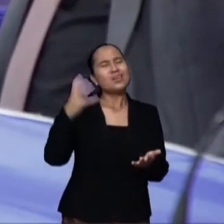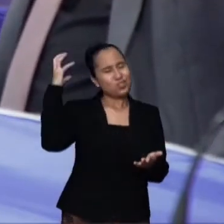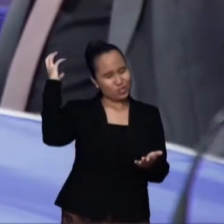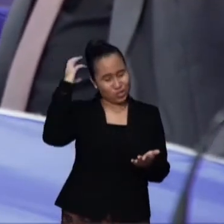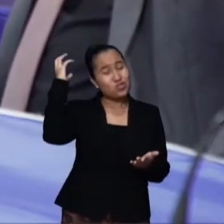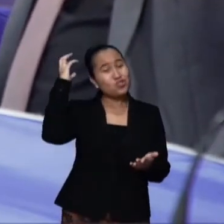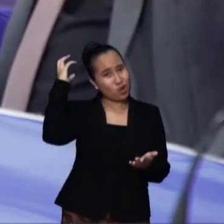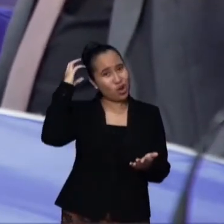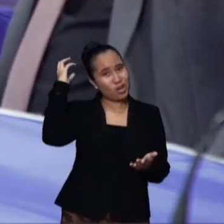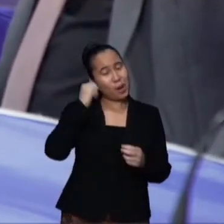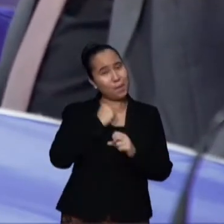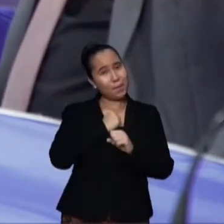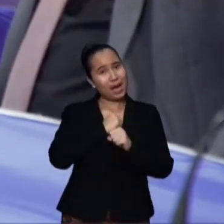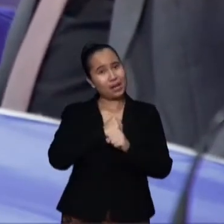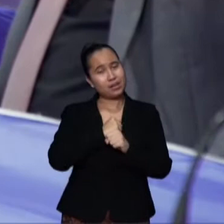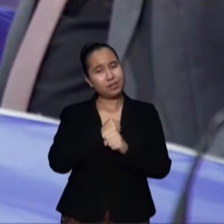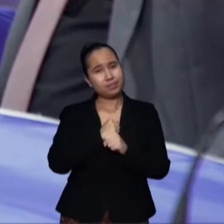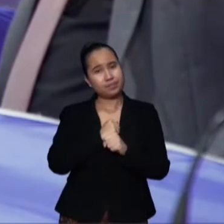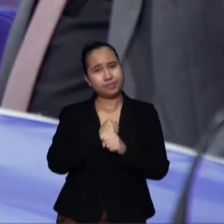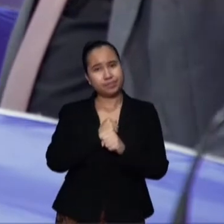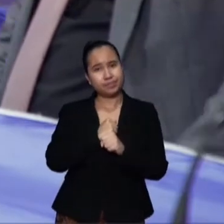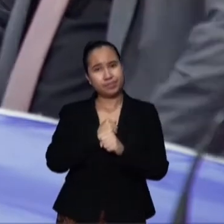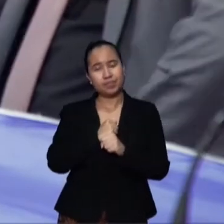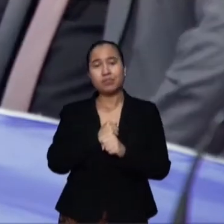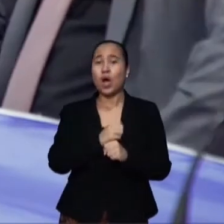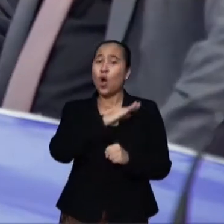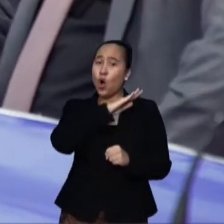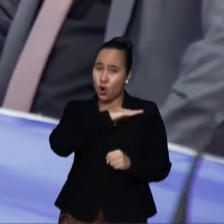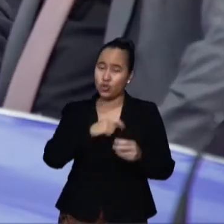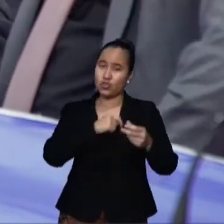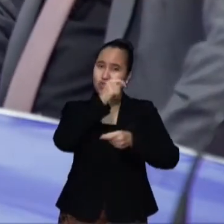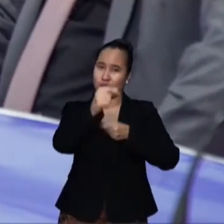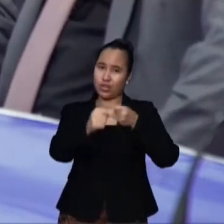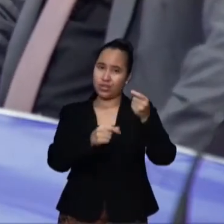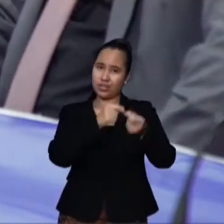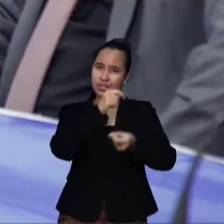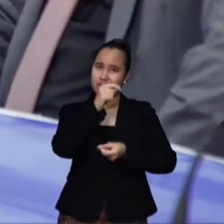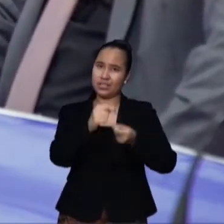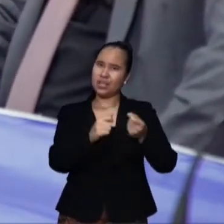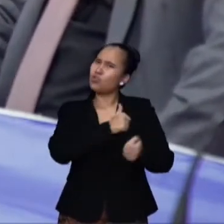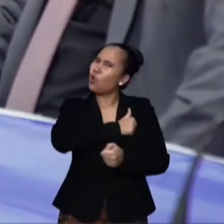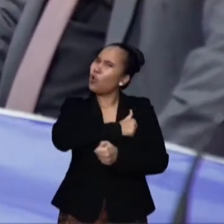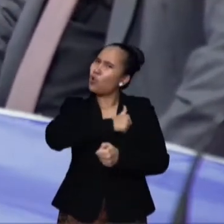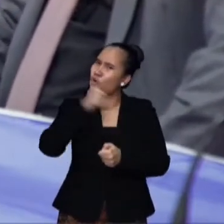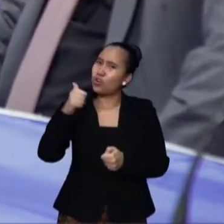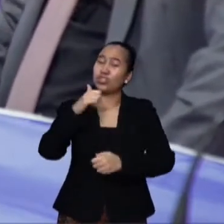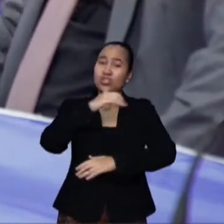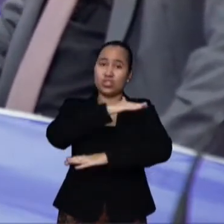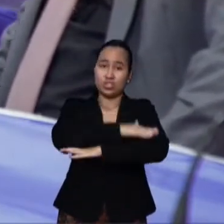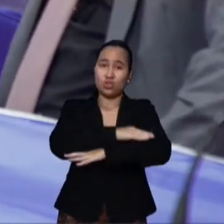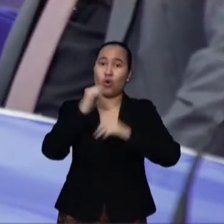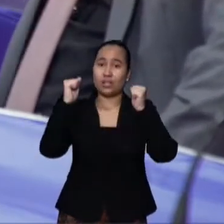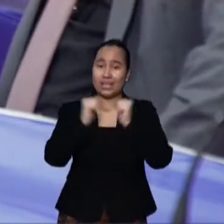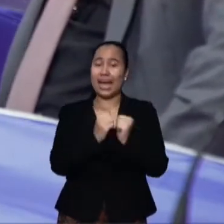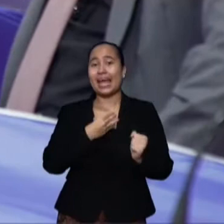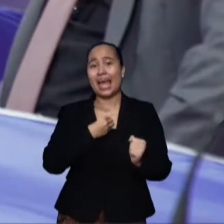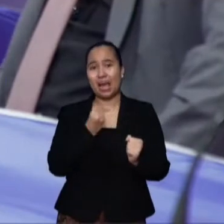ervoor willen zorgen dat we een heel goed schooljaar hebben. Dus onze manier